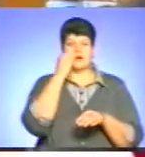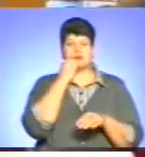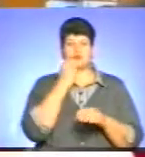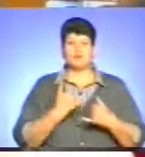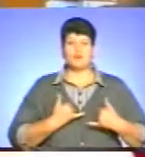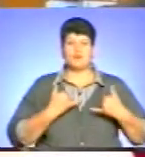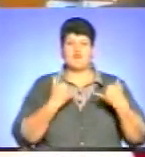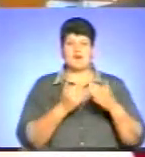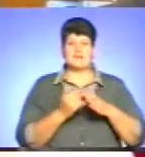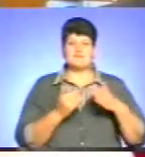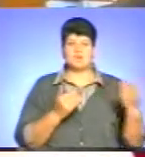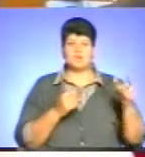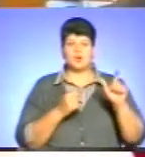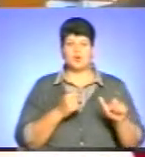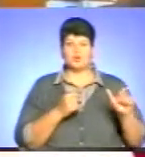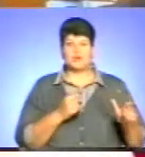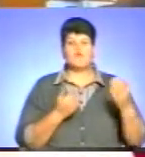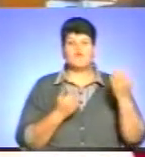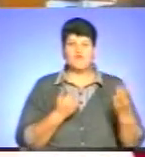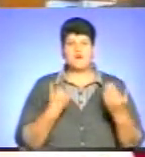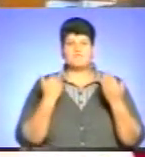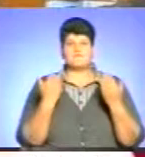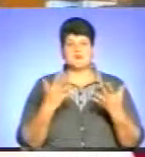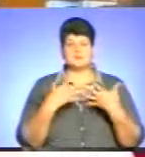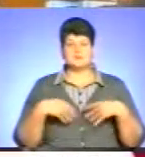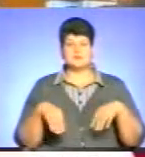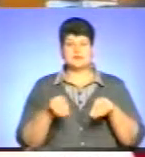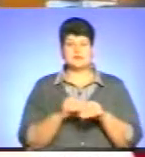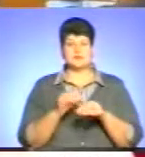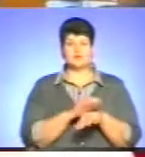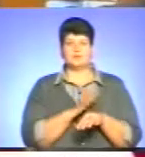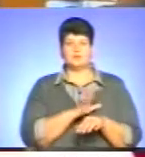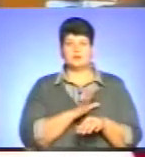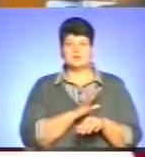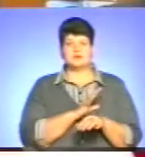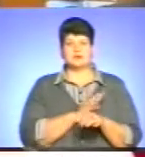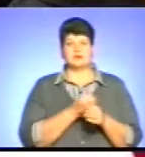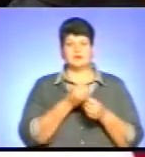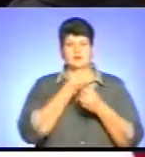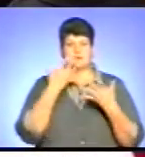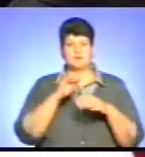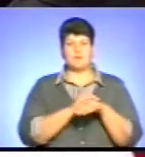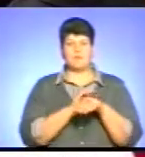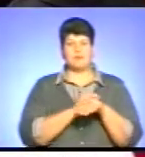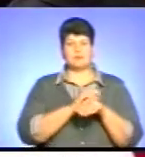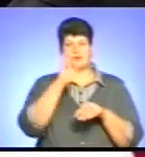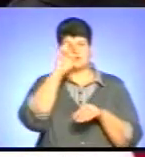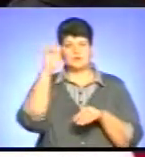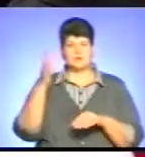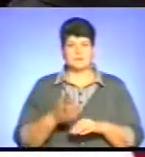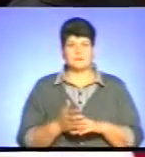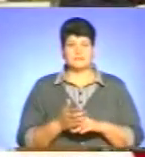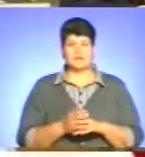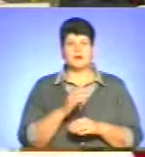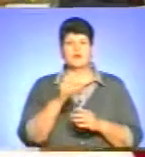від людей. Вам, вашим сім'ям добра, благополуччя, миру, достатку і рясних Божих благословень. Для українського суспільства